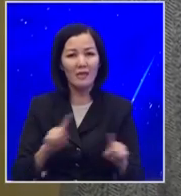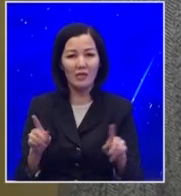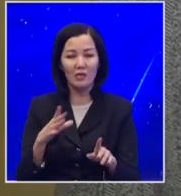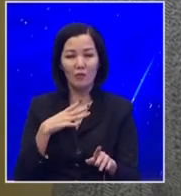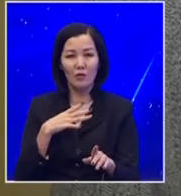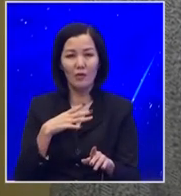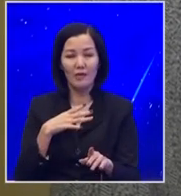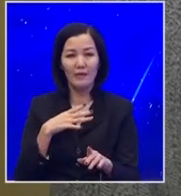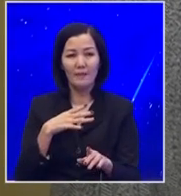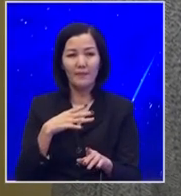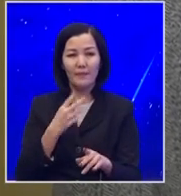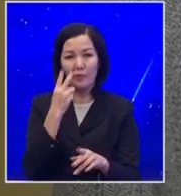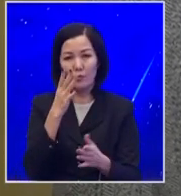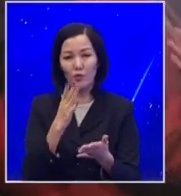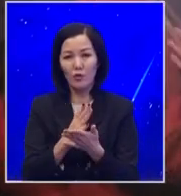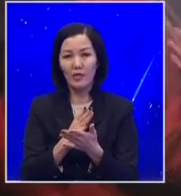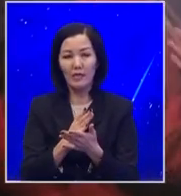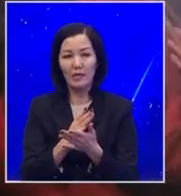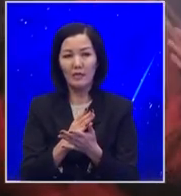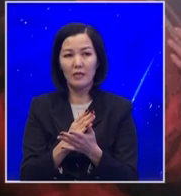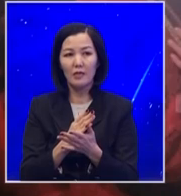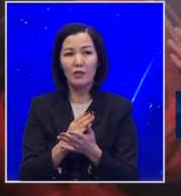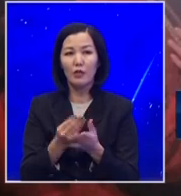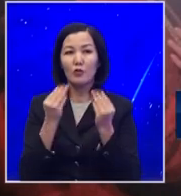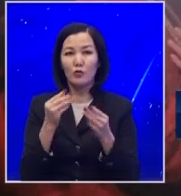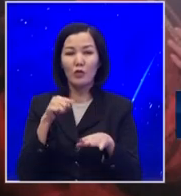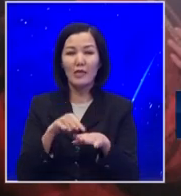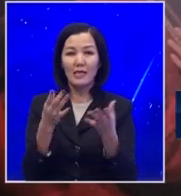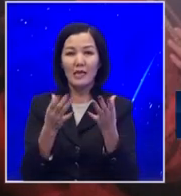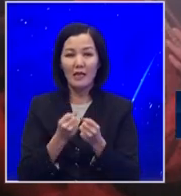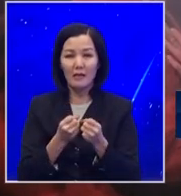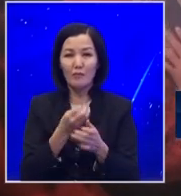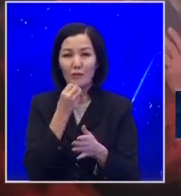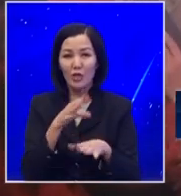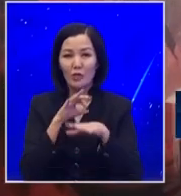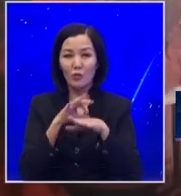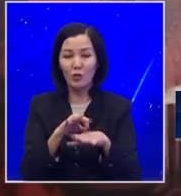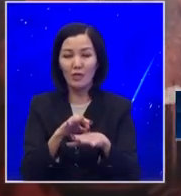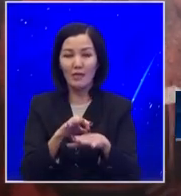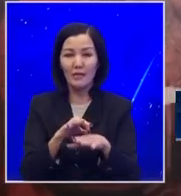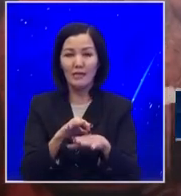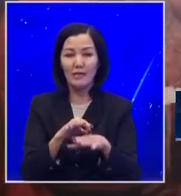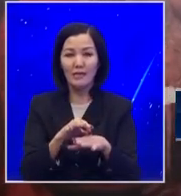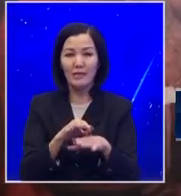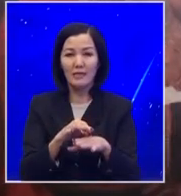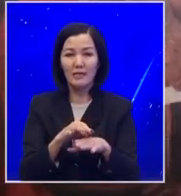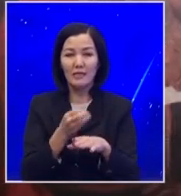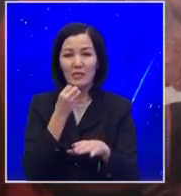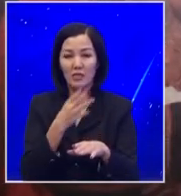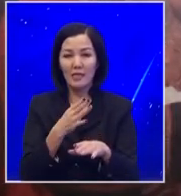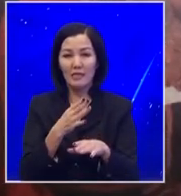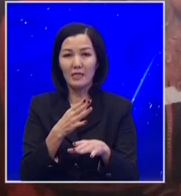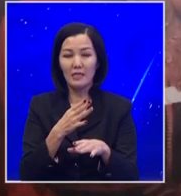жақтан көрінді бізге. Күшті әсерде болдық, жақсы өтті бәрі, жақсы деңгейде